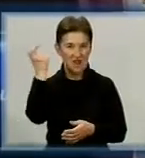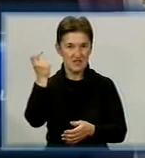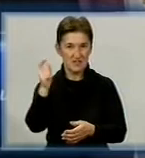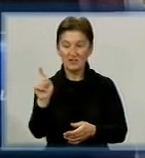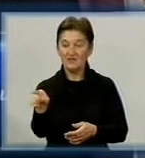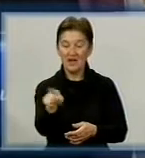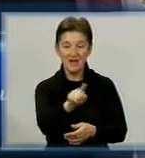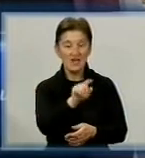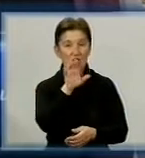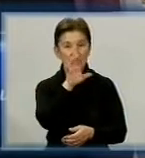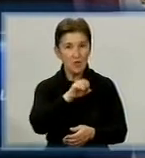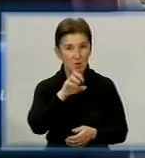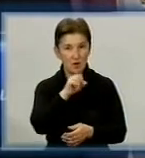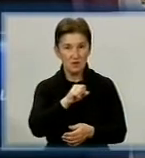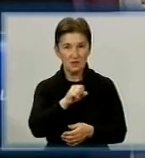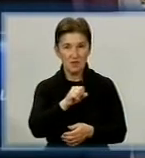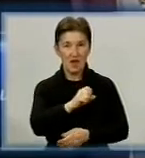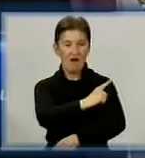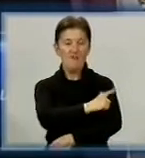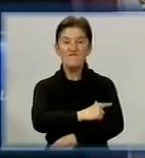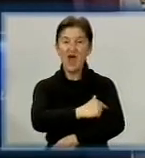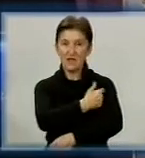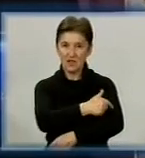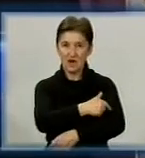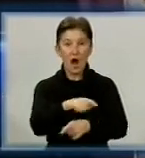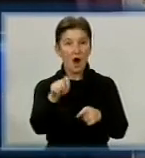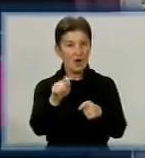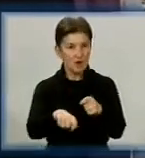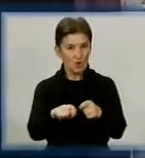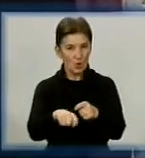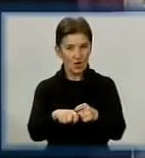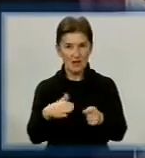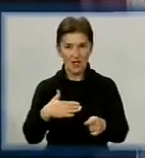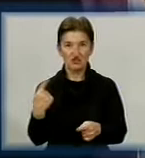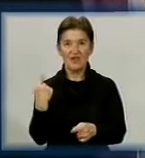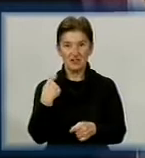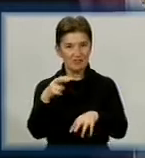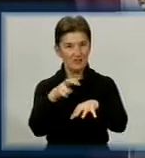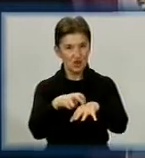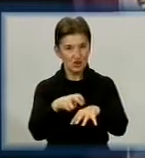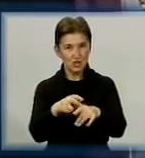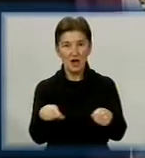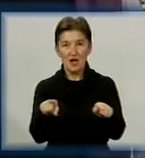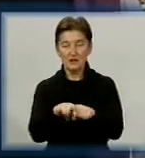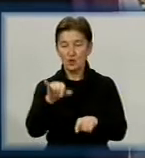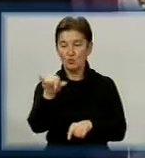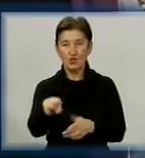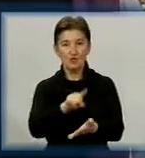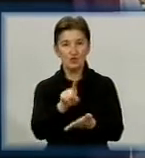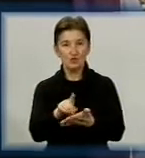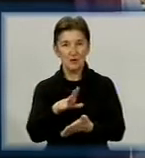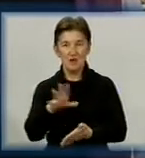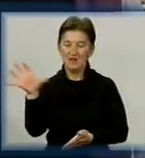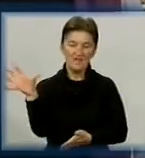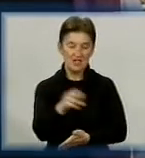собачки проходять ветконтроль строгий нашого ветврача Кіровоградського. Також у них повинні бути всі прививки, вони повинні бути